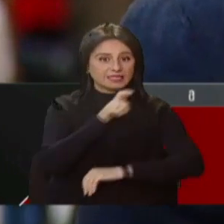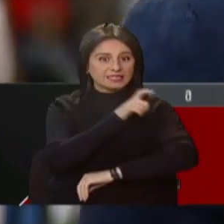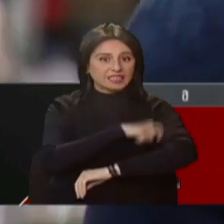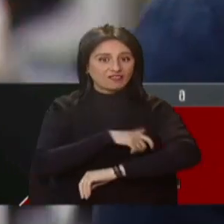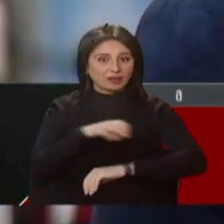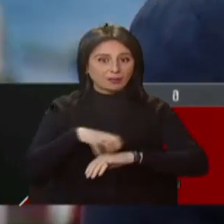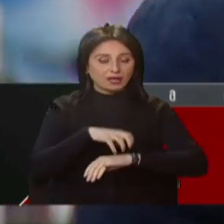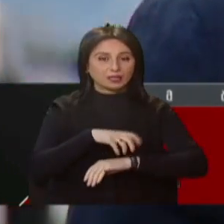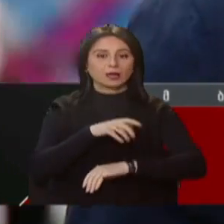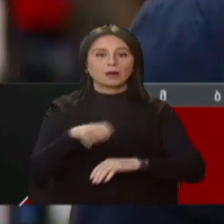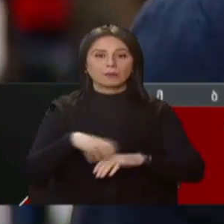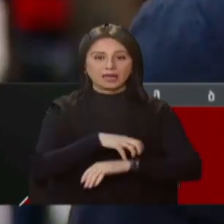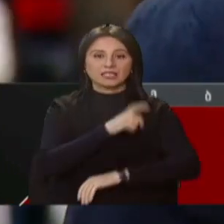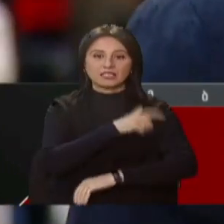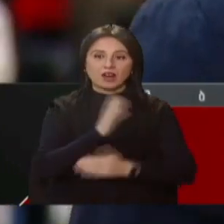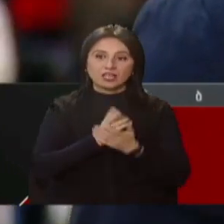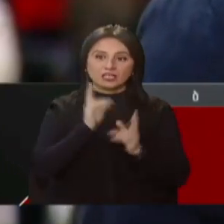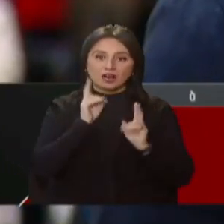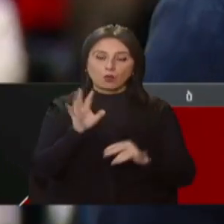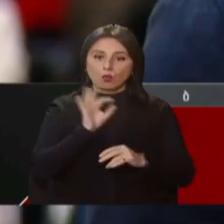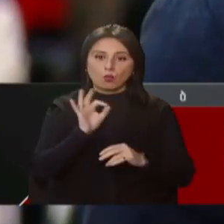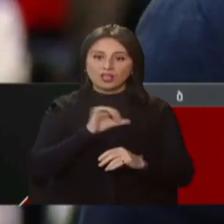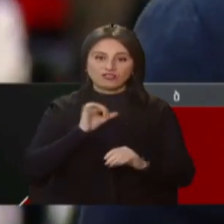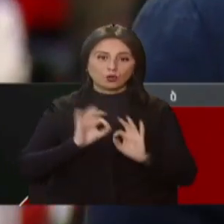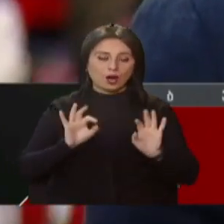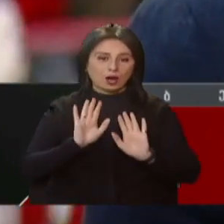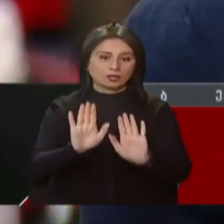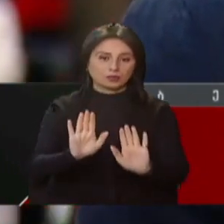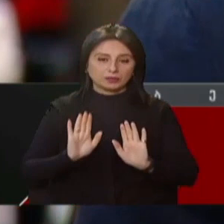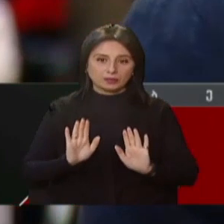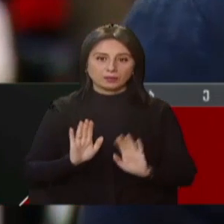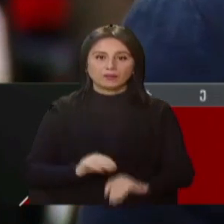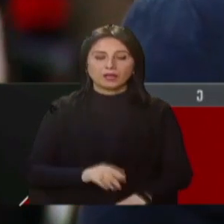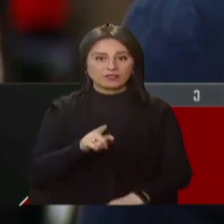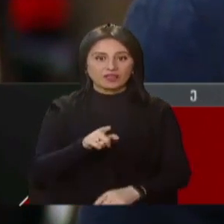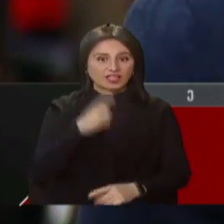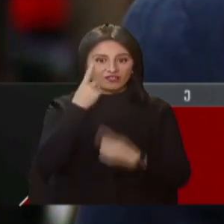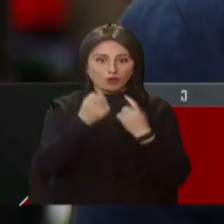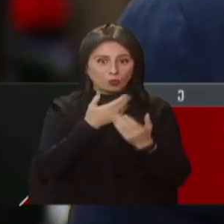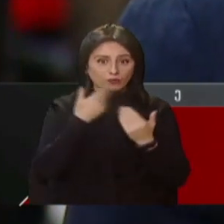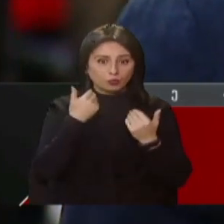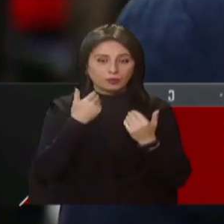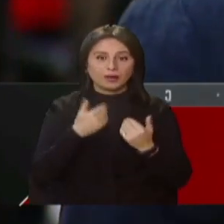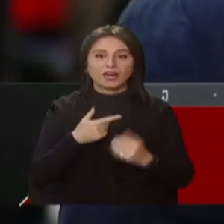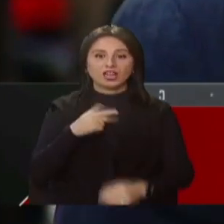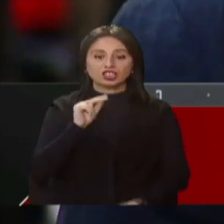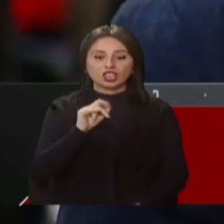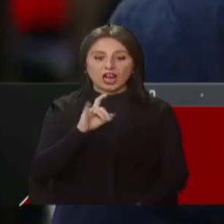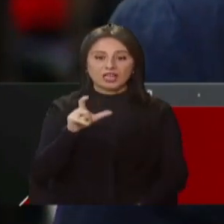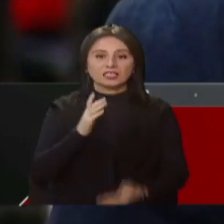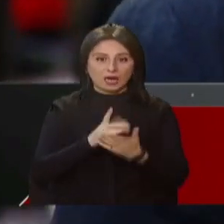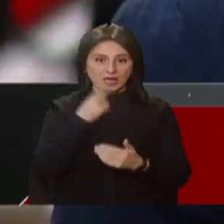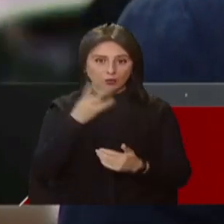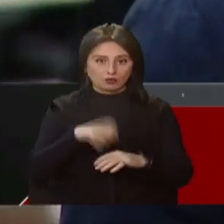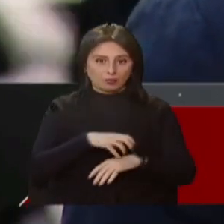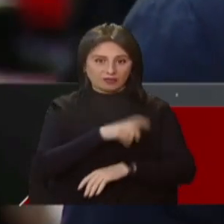მაგრამ პარტიის წევრი არის თუ არ არის, ამასთან დაკავშირებით თვითონაც გააკეთებს განცხადებას. თქვენ არ გაგიგებთ? გიორგი ჩალაძე არის, რა